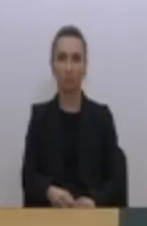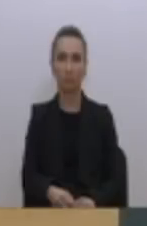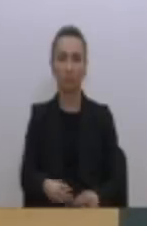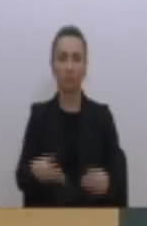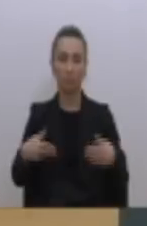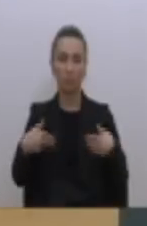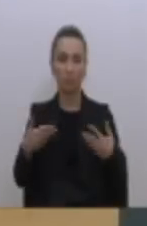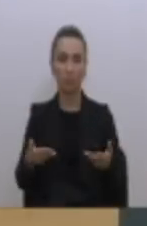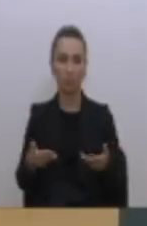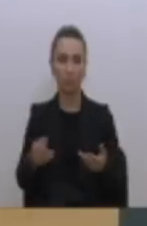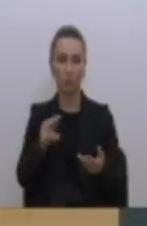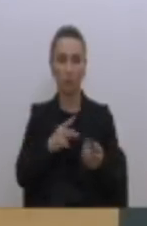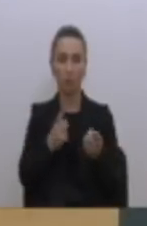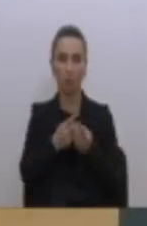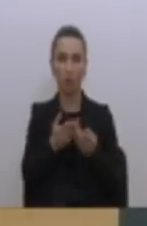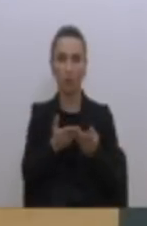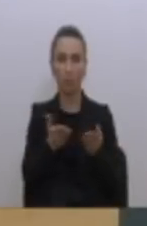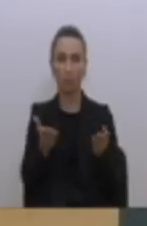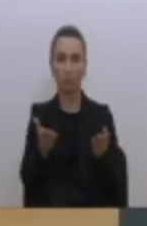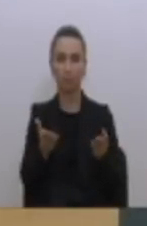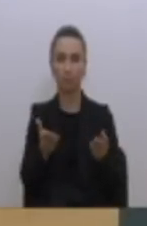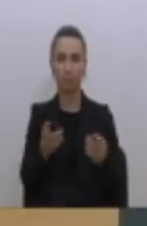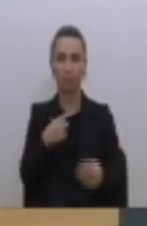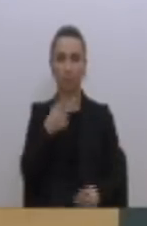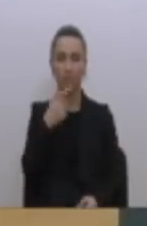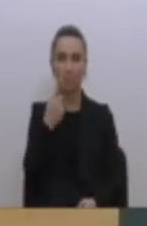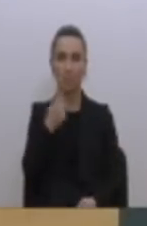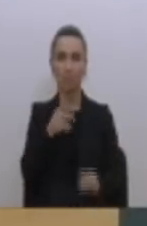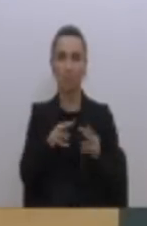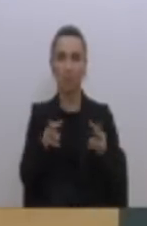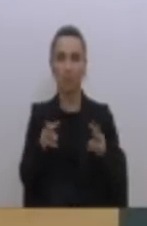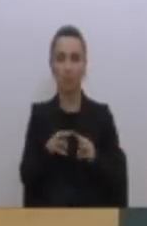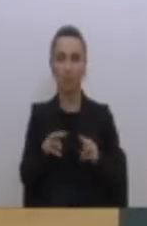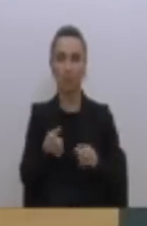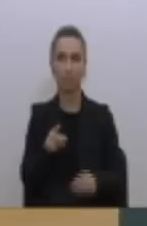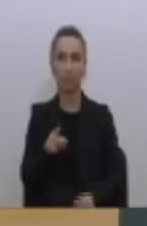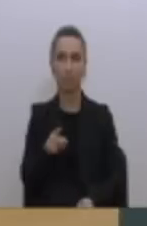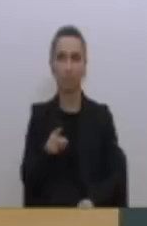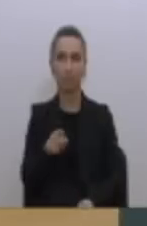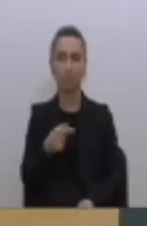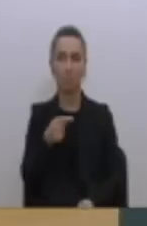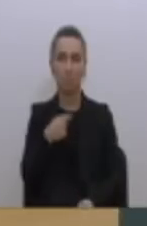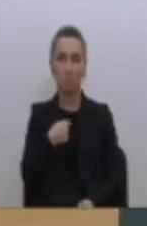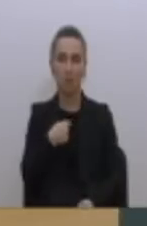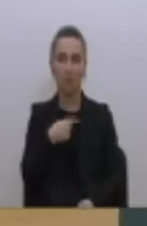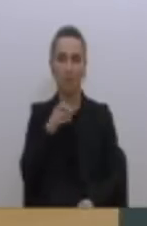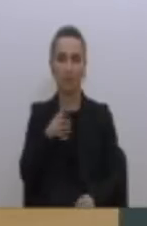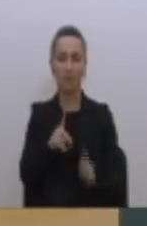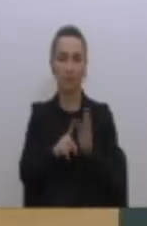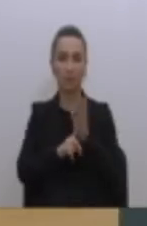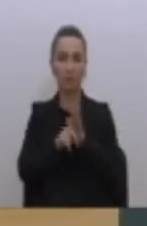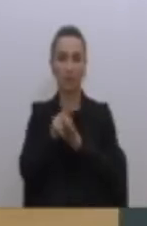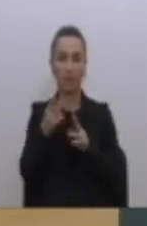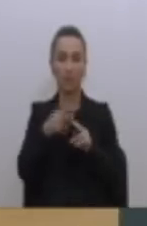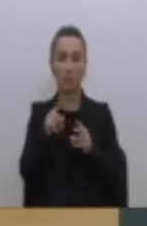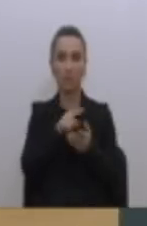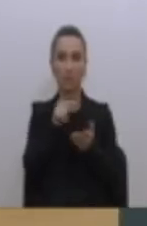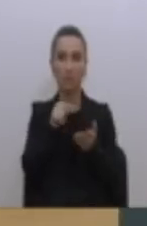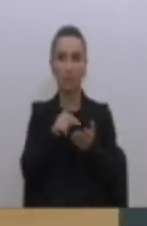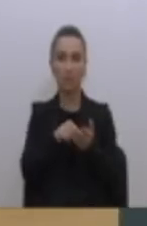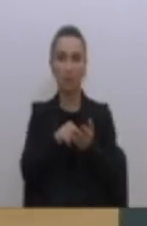მოგესალმებით პატრონო კოლეგებო, ბატონო პრემიერ-მინისტრო. მე ვიდრე დავიწყებდე იმ